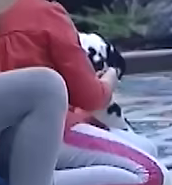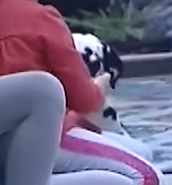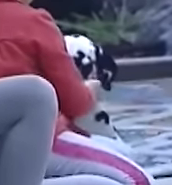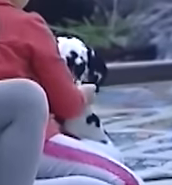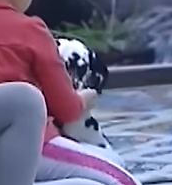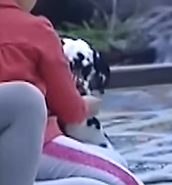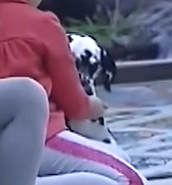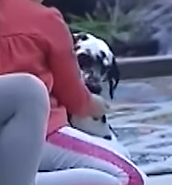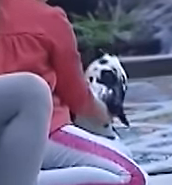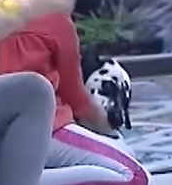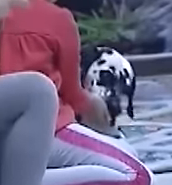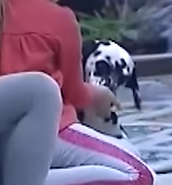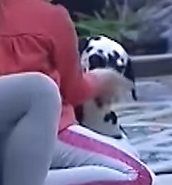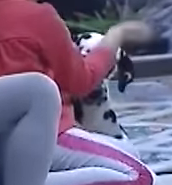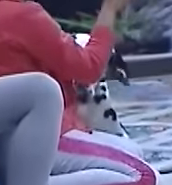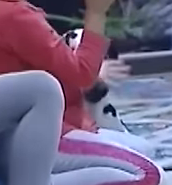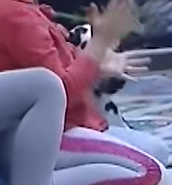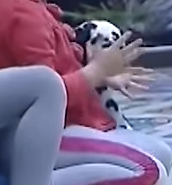нормально.